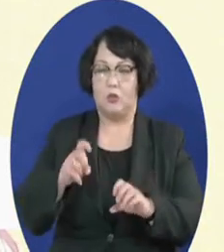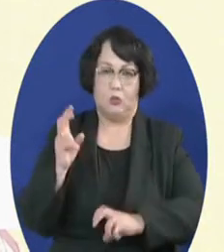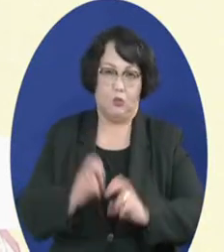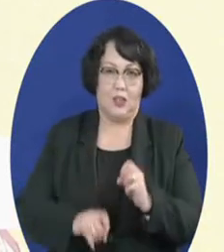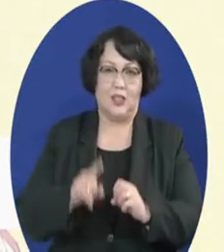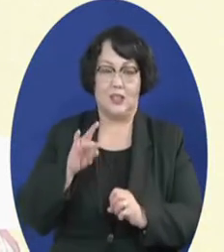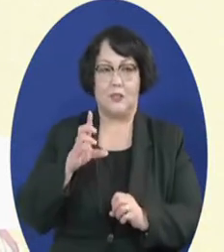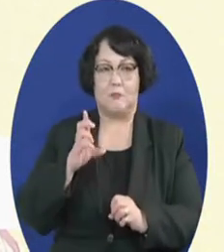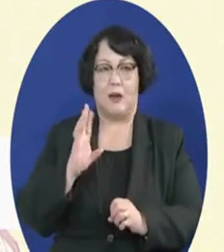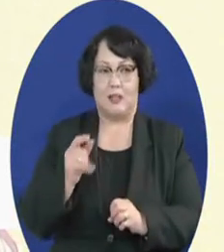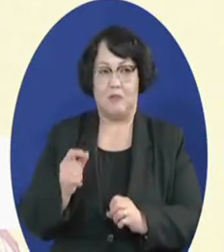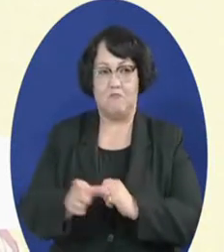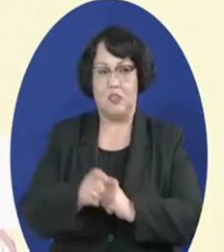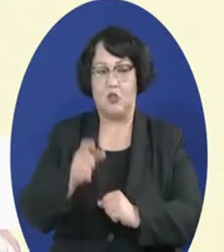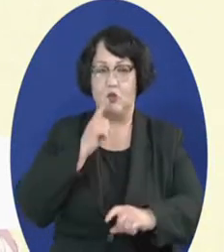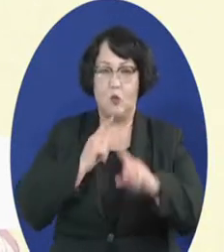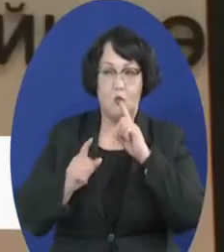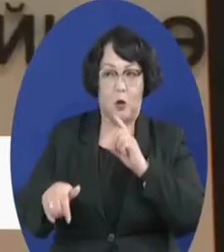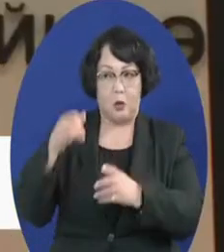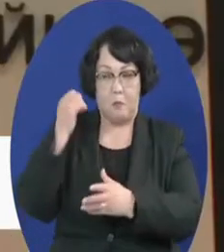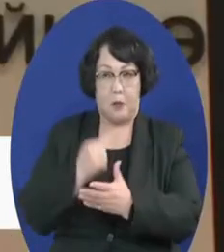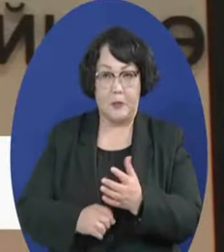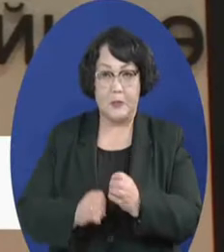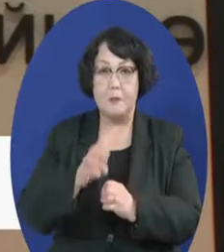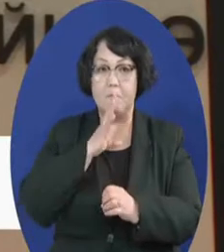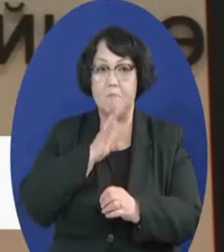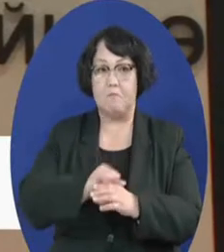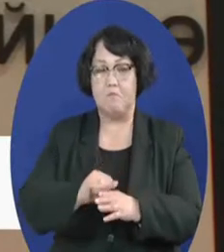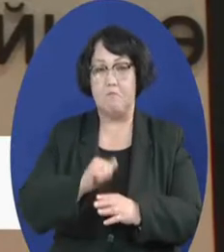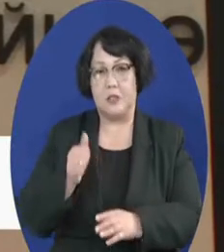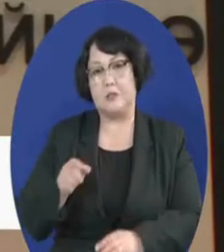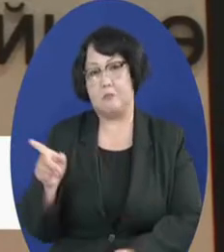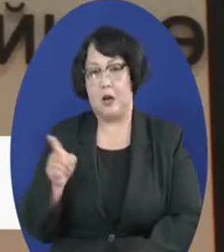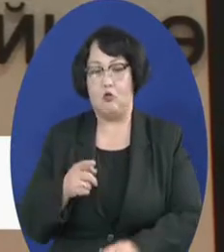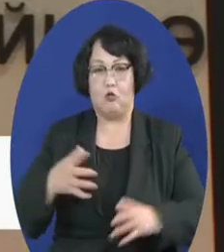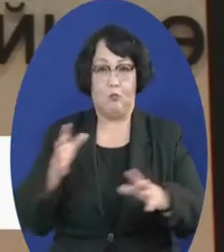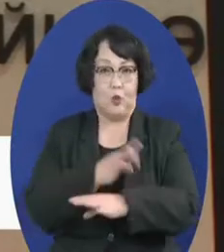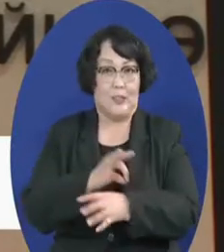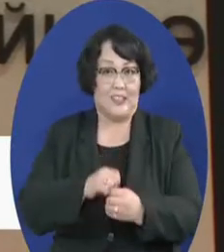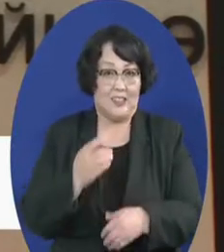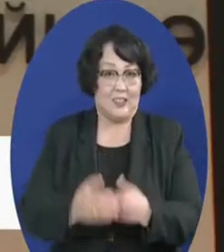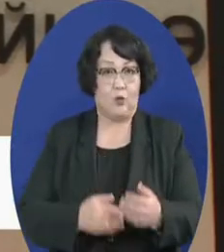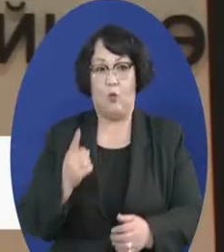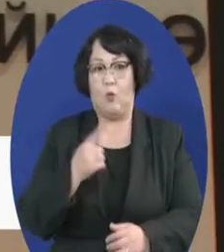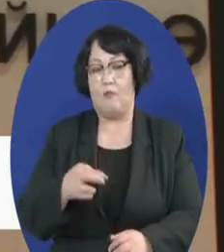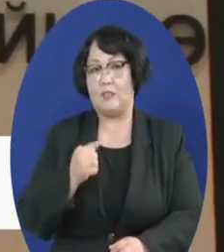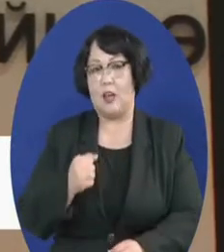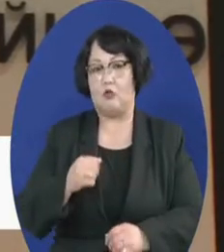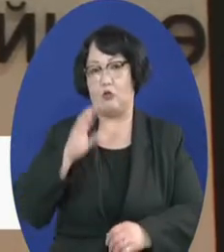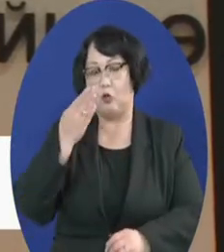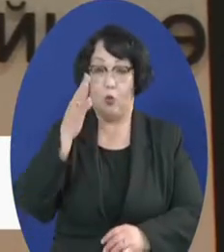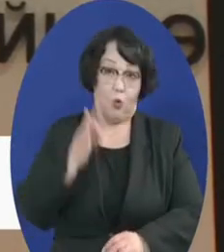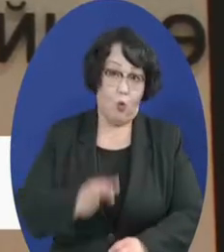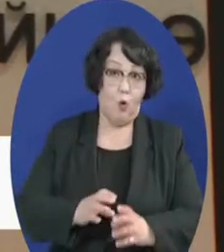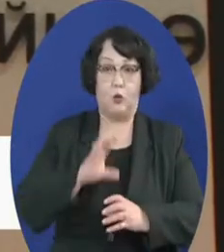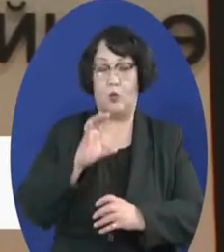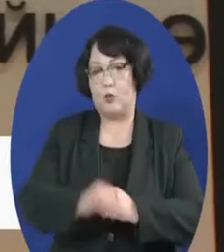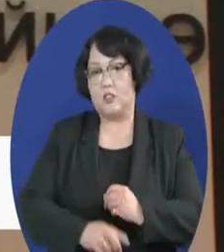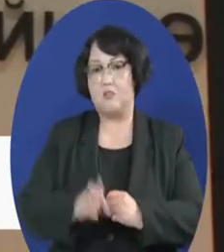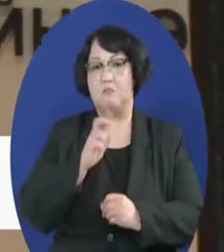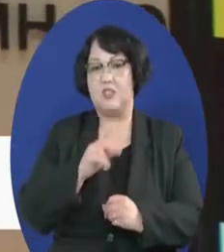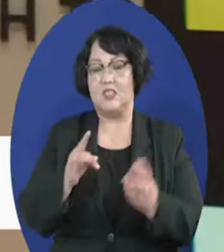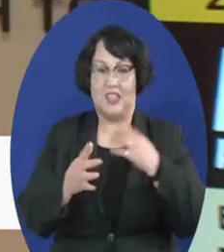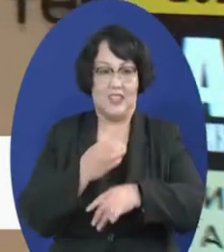байгаагийн мэрэгжлийн зөвлөөр батлагдахад бэлэн болоод байж байгаа. Энэ том төслүүдэд хэрэгжүүлэхийн тулд хувьцааны тодорхой хувийг олон улсын биржээр